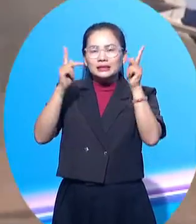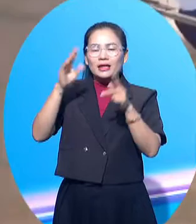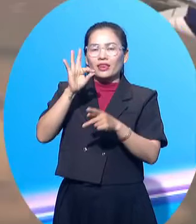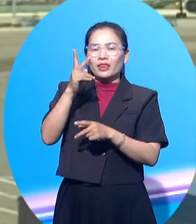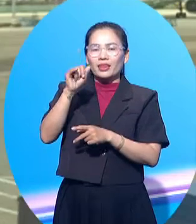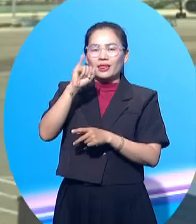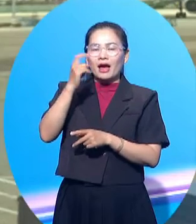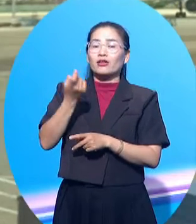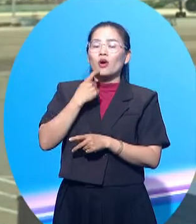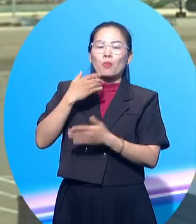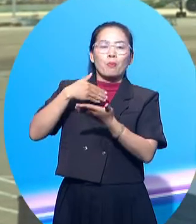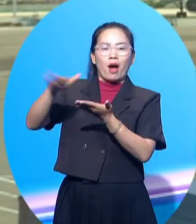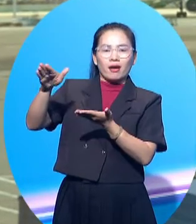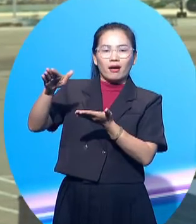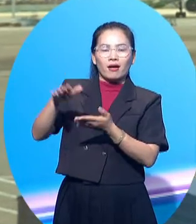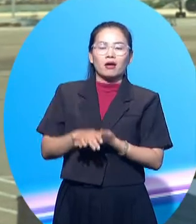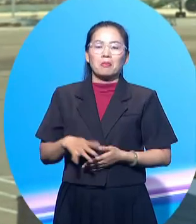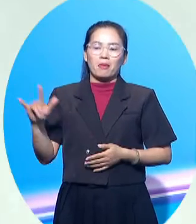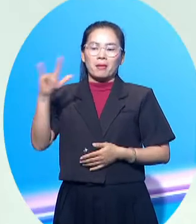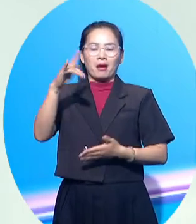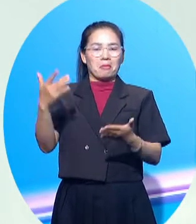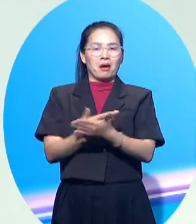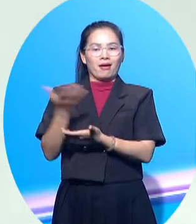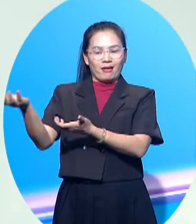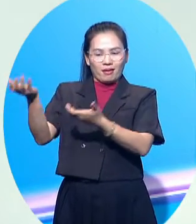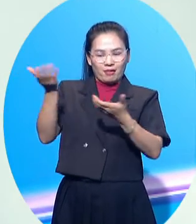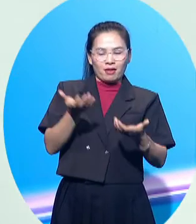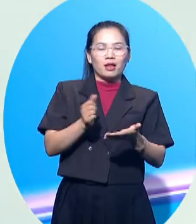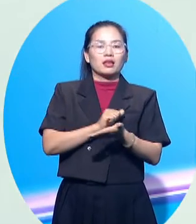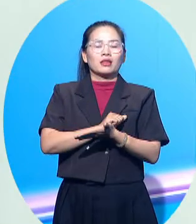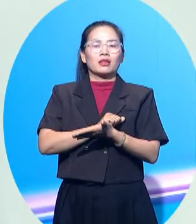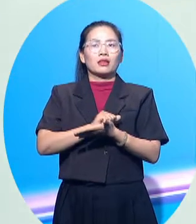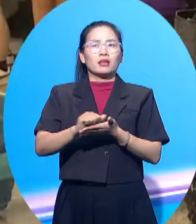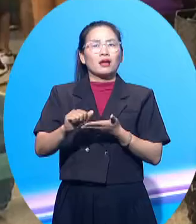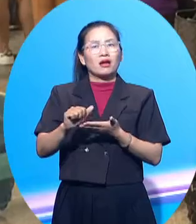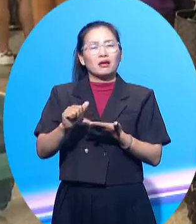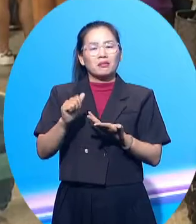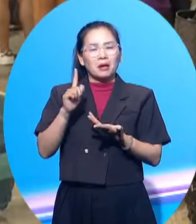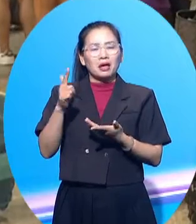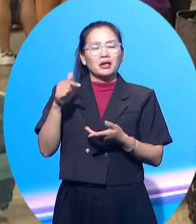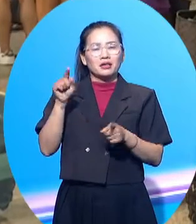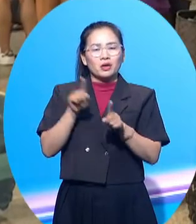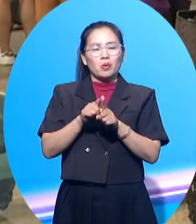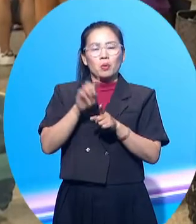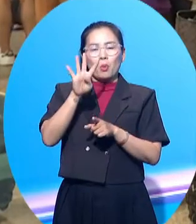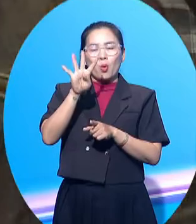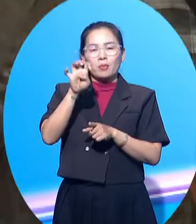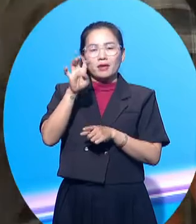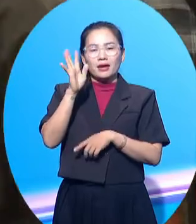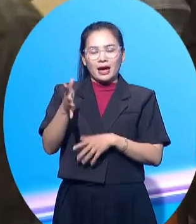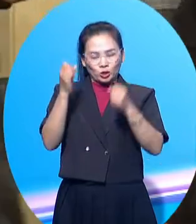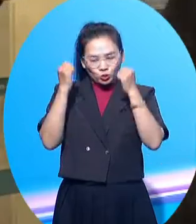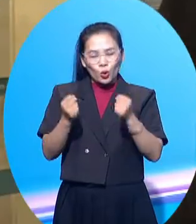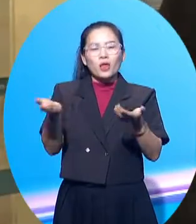dòng động cơ thế hệ trước. Những máy bay mới của hãng sẽ được tiếp nhận trong khoảng thời gian cao điểm, qua đó sẽ đóng góp gần 40.000 chỗ trong dịp cao điểm